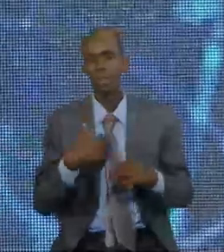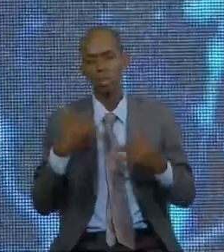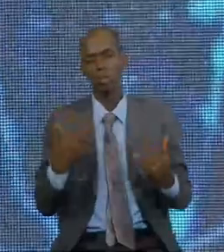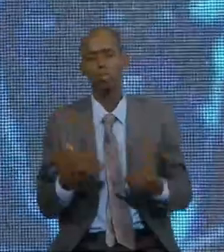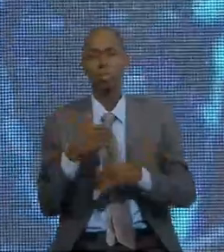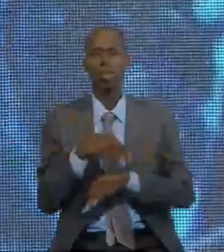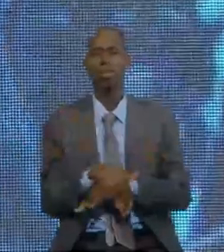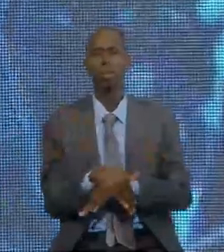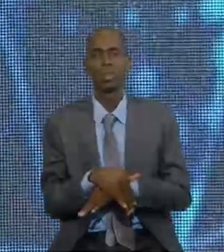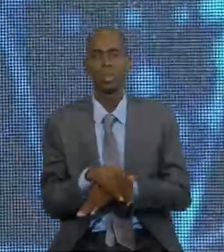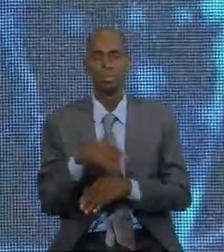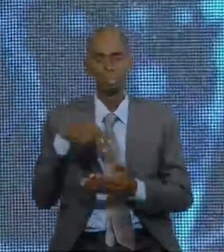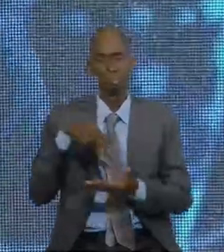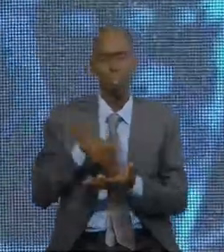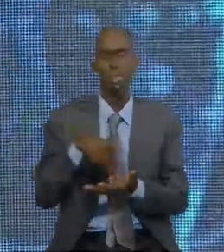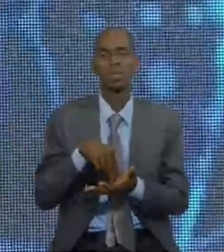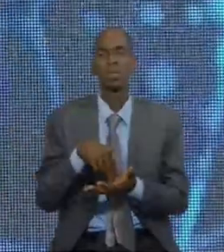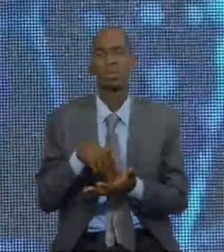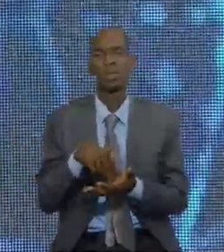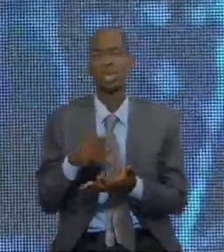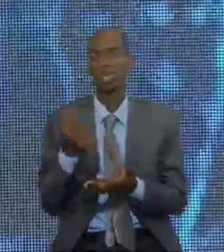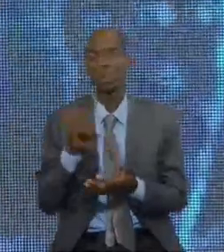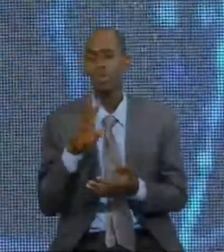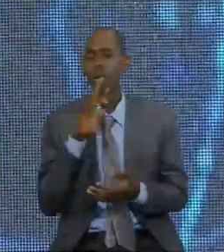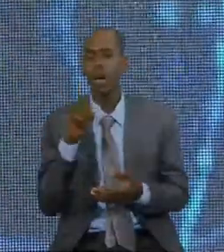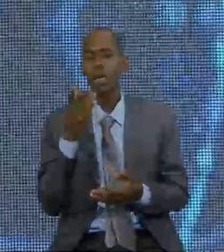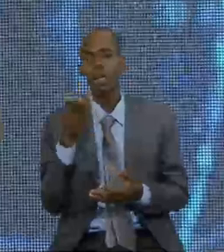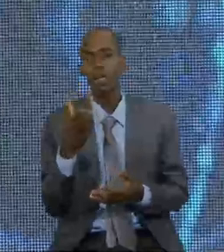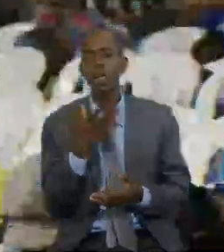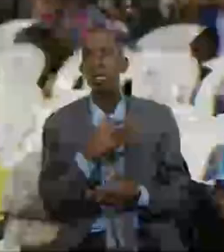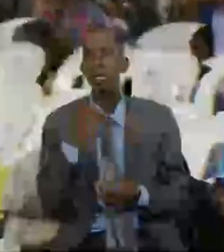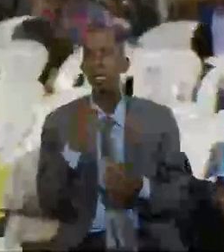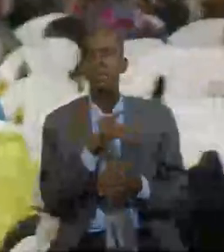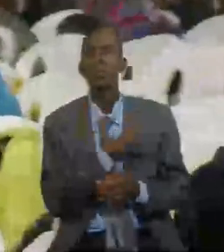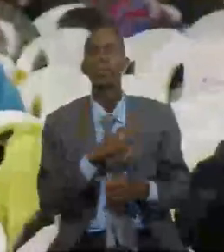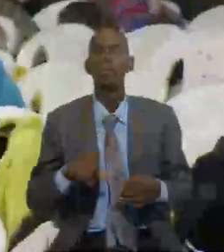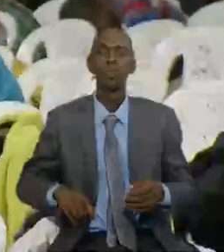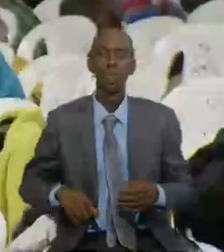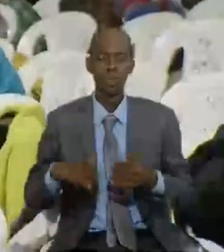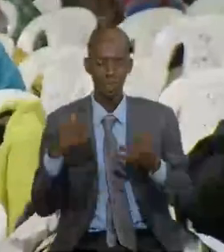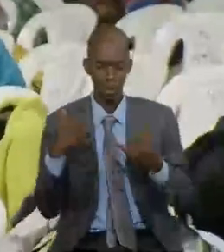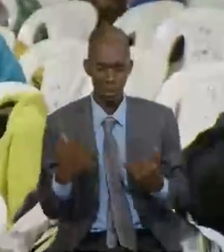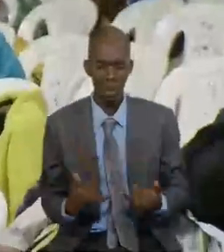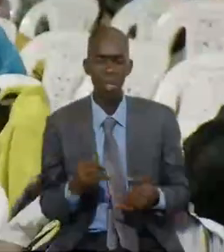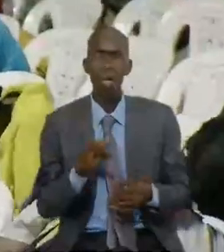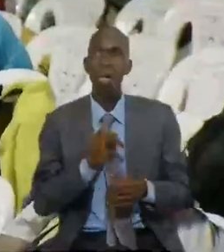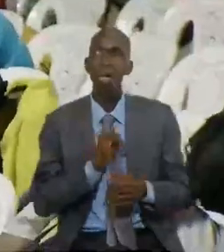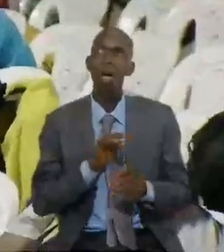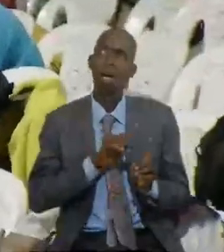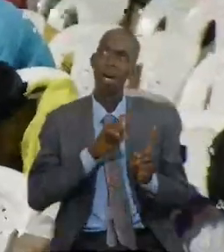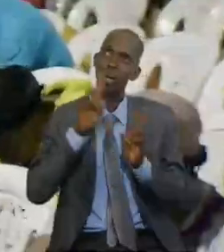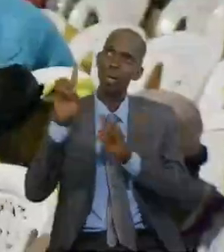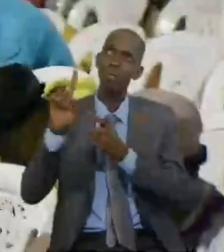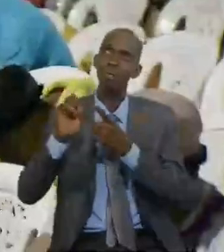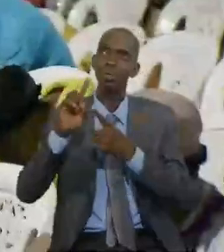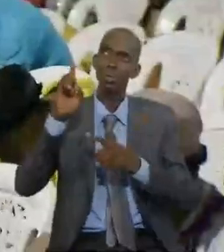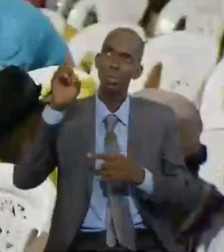soir lève-toi n'est pas tout tu es et du Seigneur je viens à toi